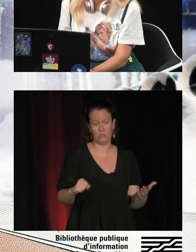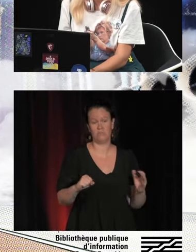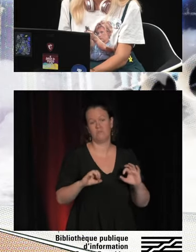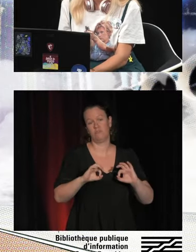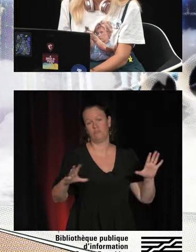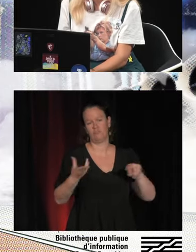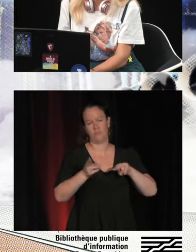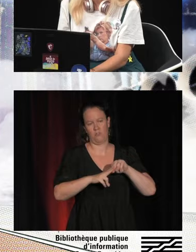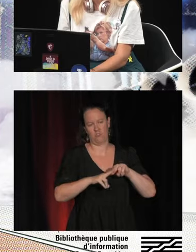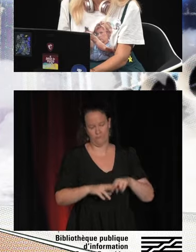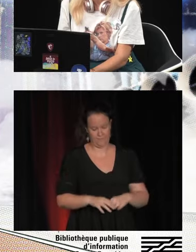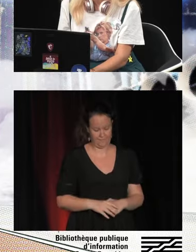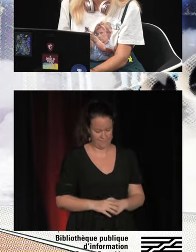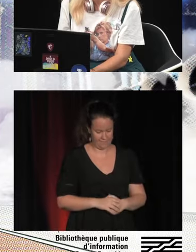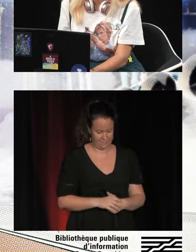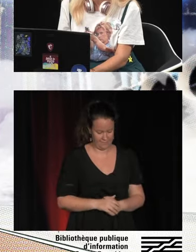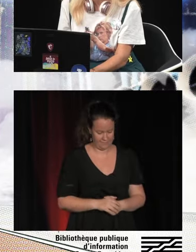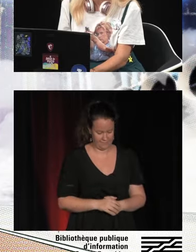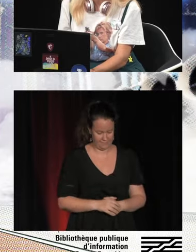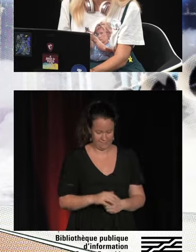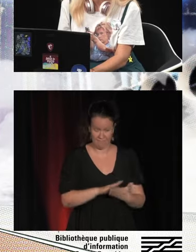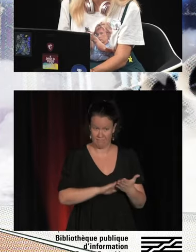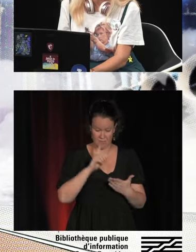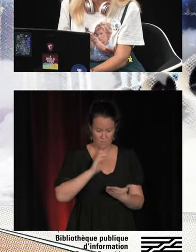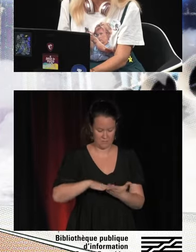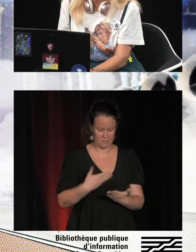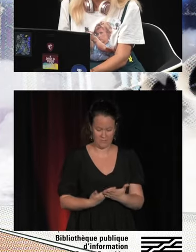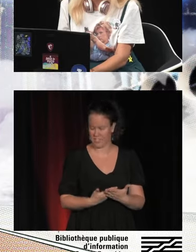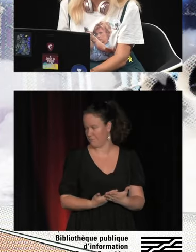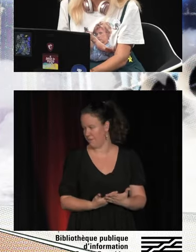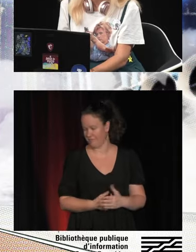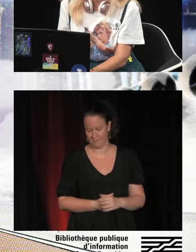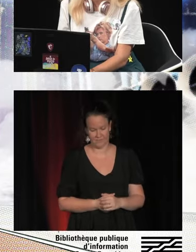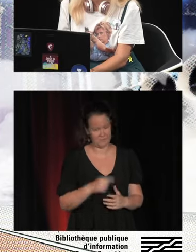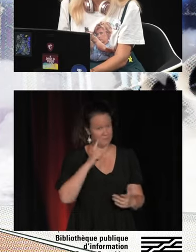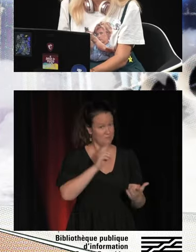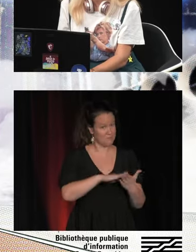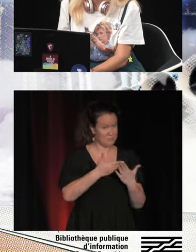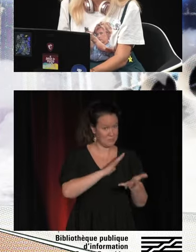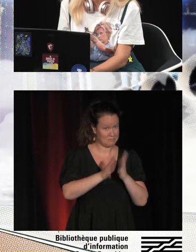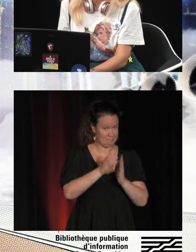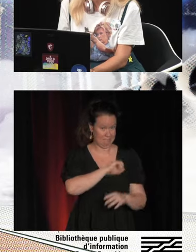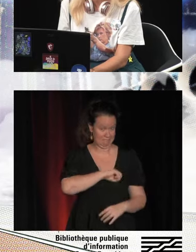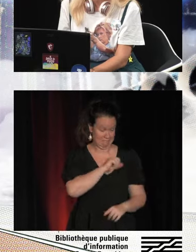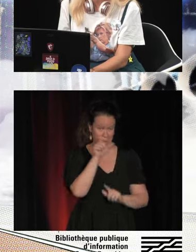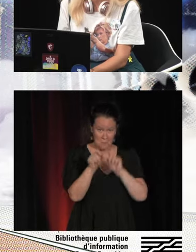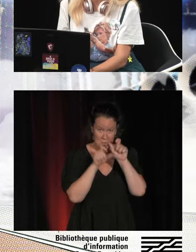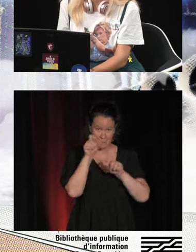mort. Je suis désolée pour la traduction... Oh, vas-y, toi. La traduction en LSF, il y a énormément de